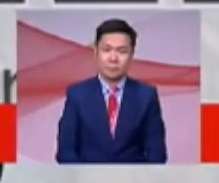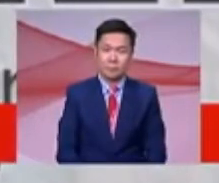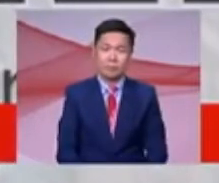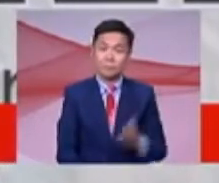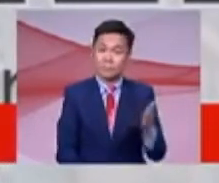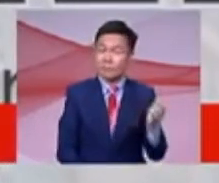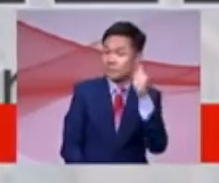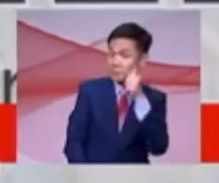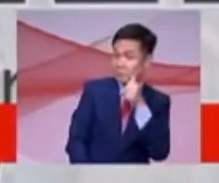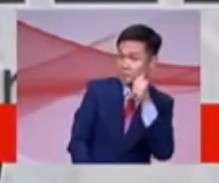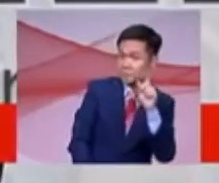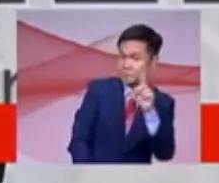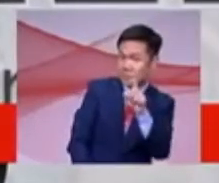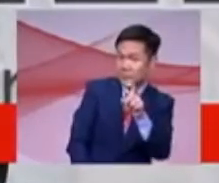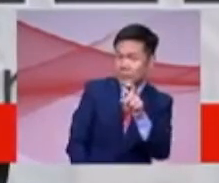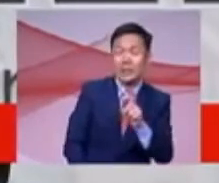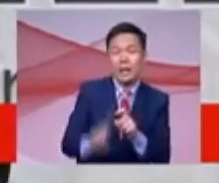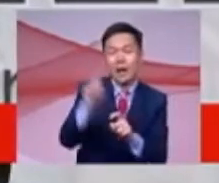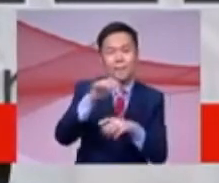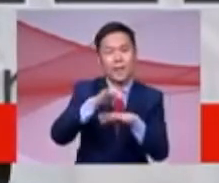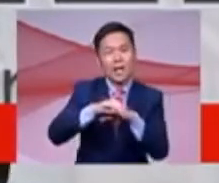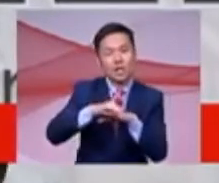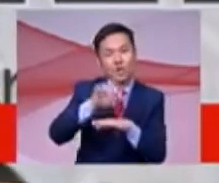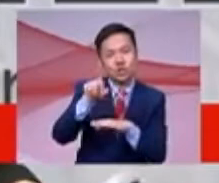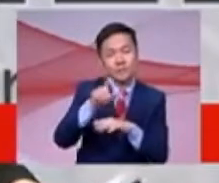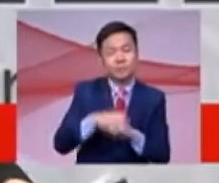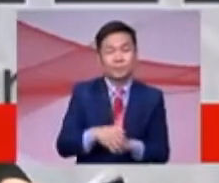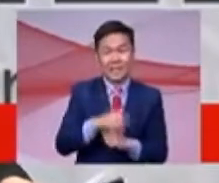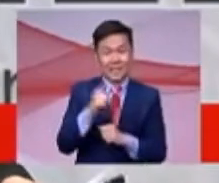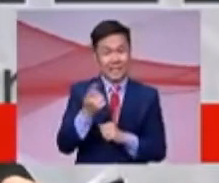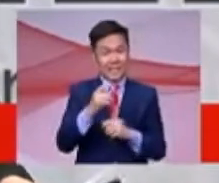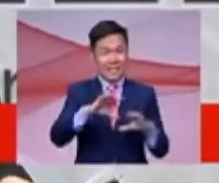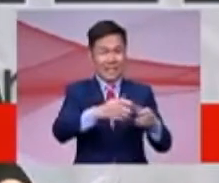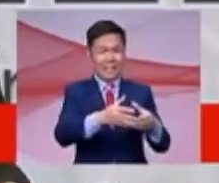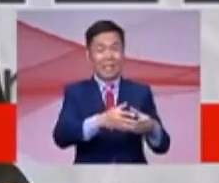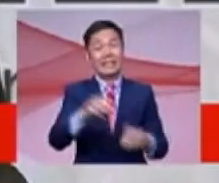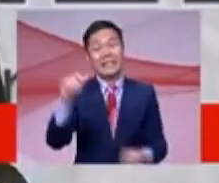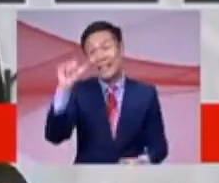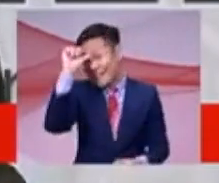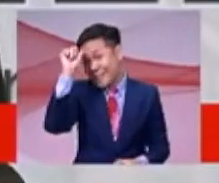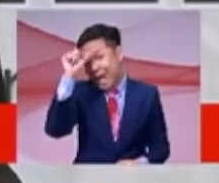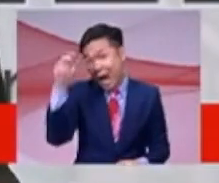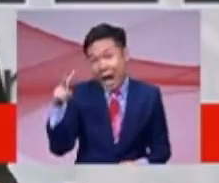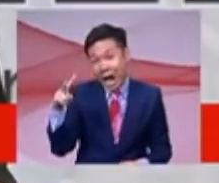Sorry Tan Sri, I want to ask you about the Indian COVID-19 variant.